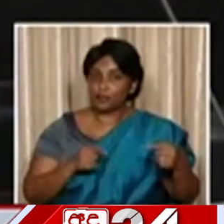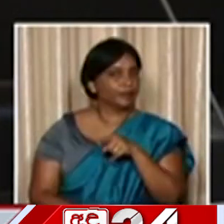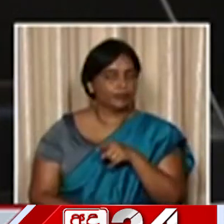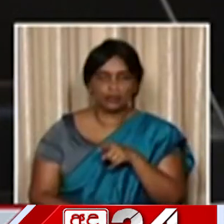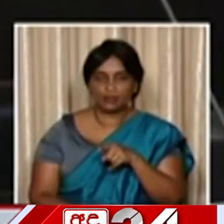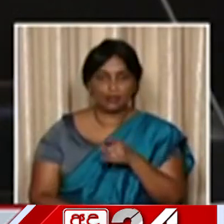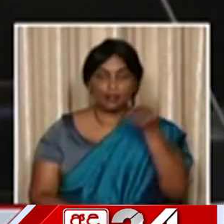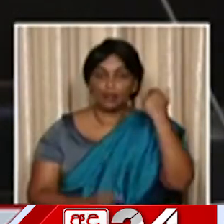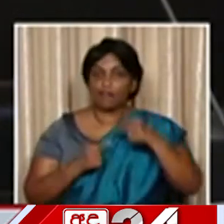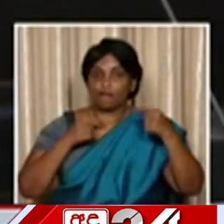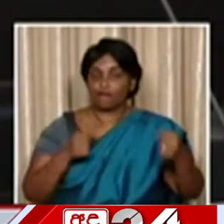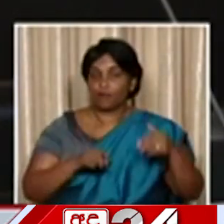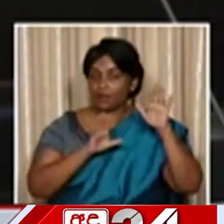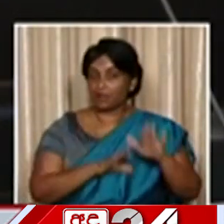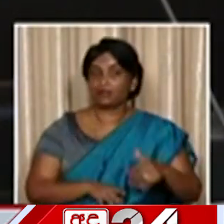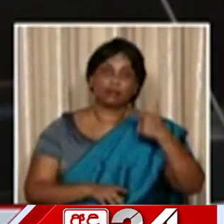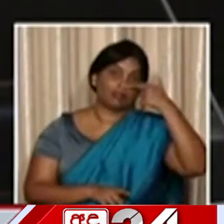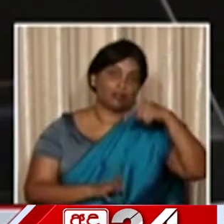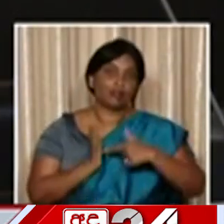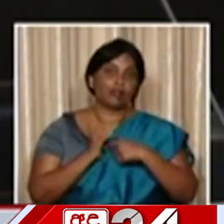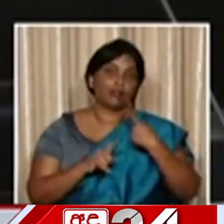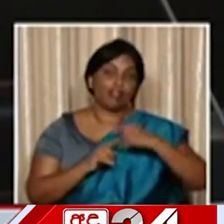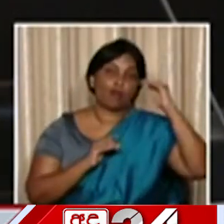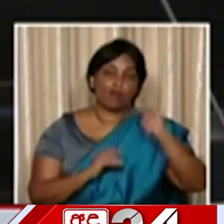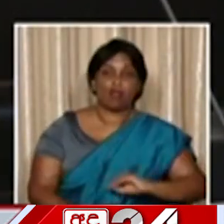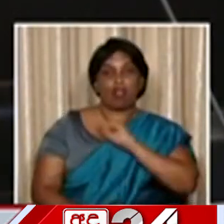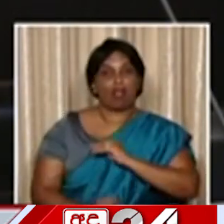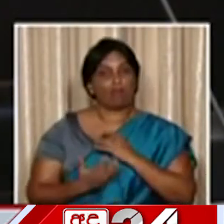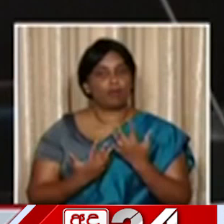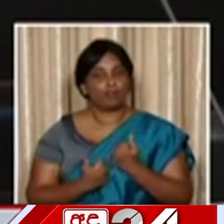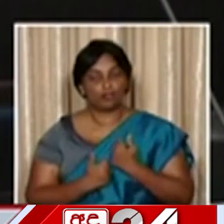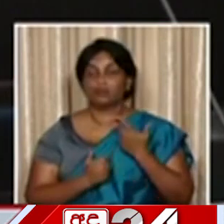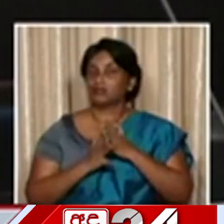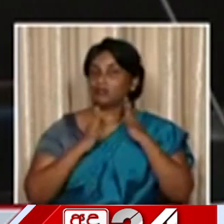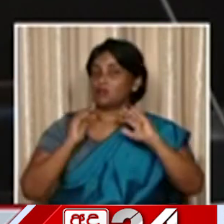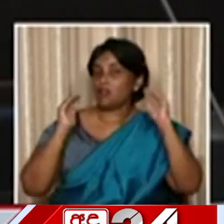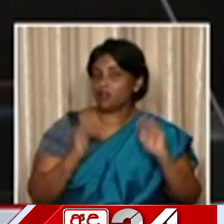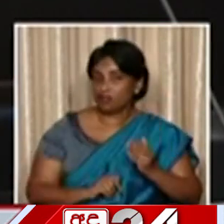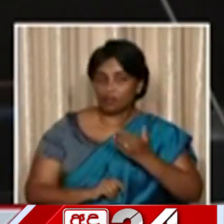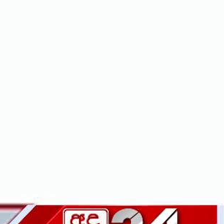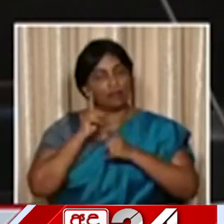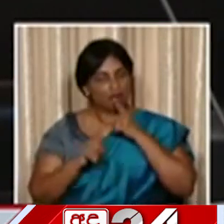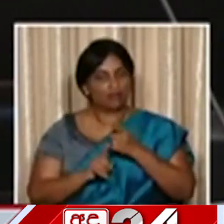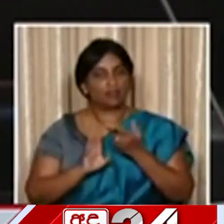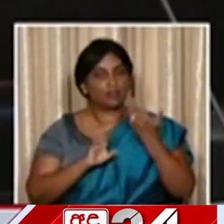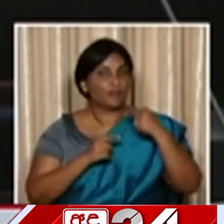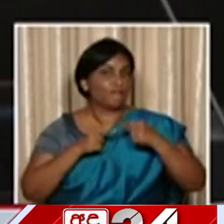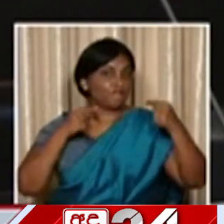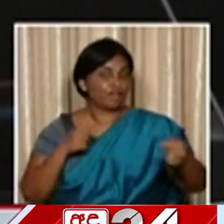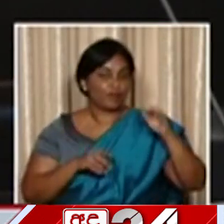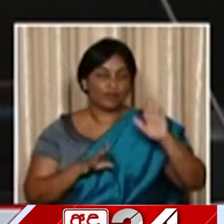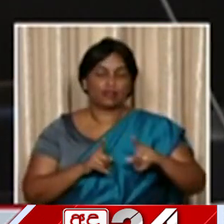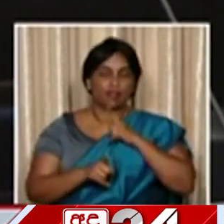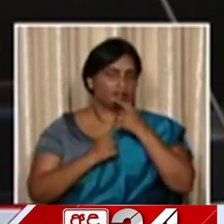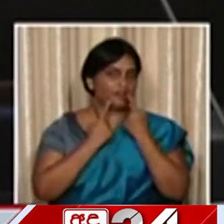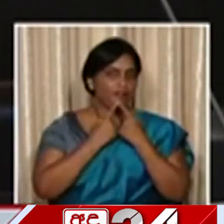දේවල් එදා විපක්ෂේ ඉන්නකොට ඉන්ධනවල බදු අඩු කරොත් මෙච්චර ලාභ ගන්න පුළුවන් මෙච්චර ප්‍රමාණයෙන් අඩු කරන්න පුළුවන් කියලා ඔබතුමා විපක්ෂේ ඉඳලා එක